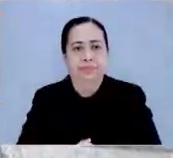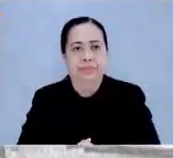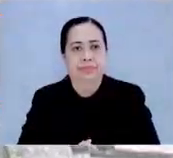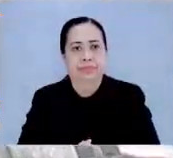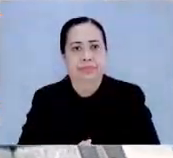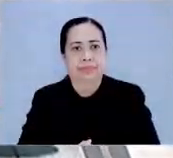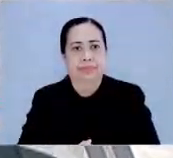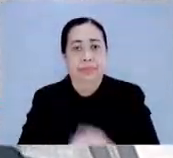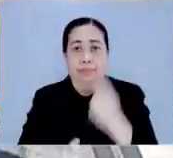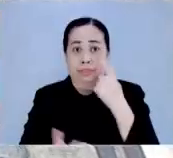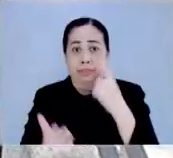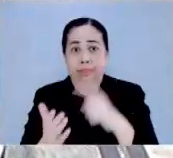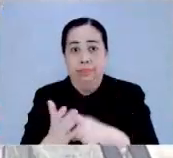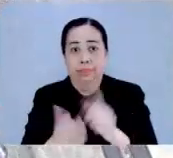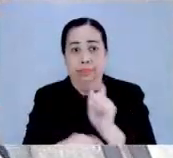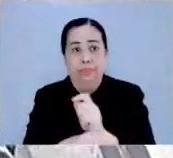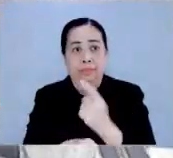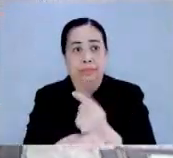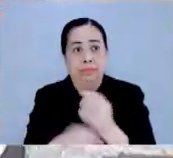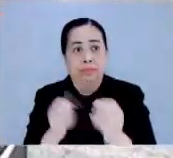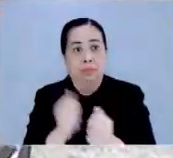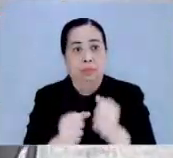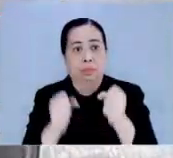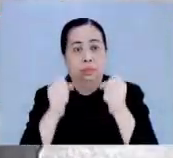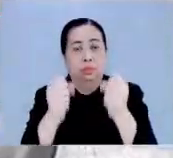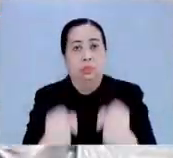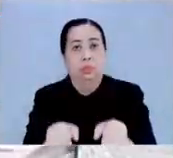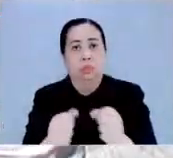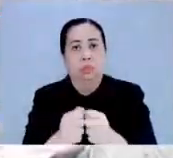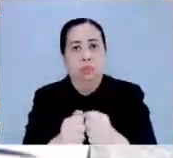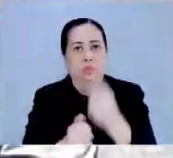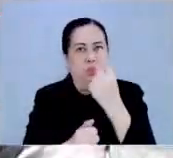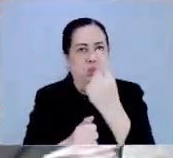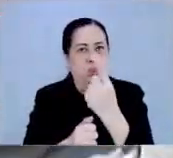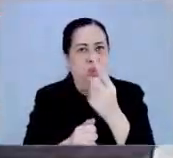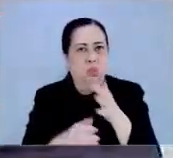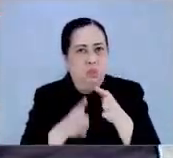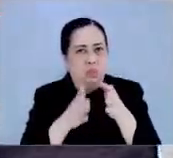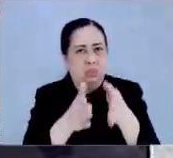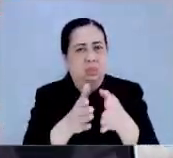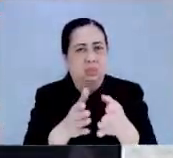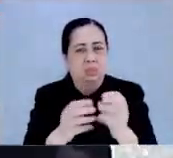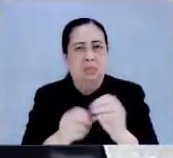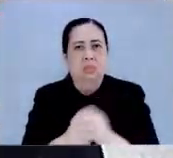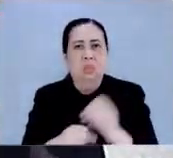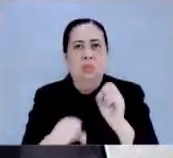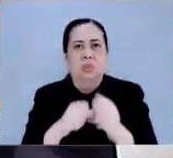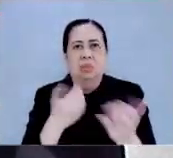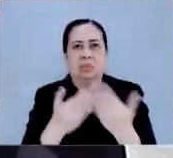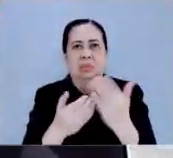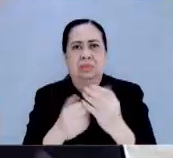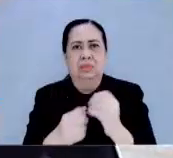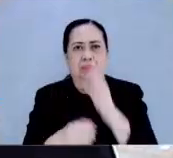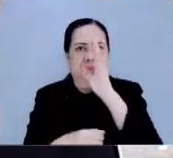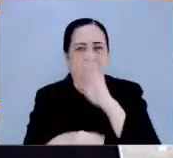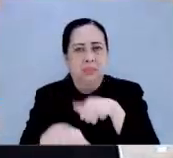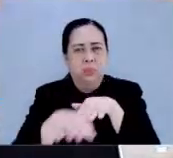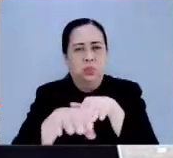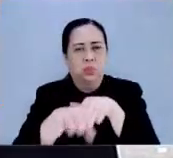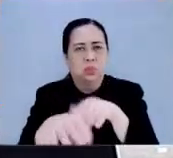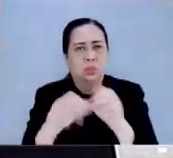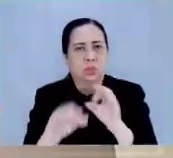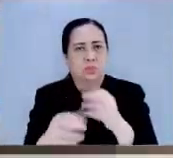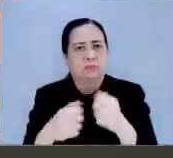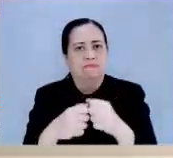Kung mapansin natin dito sa Taguig, karamihan ng mga kalsada sa mga looban ay tig isang lane lang sa bawat direksyon. Kaya madaling magsikip ang daloy ng trapiko kapag may